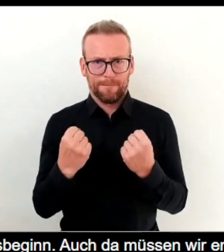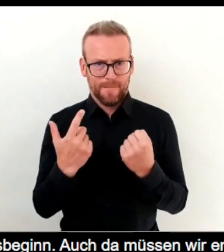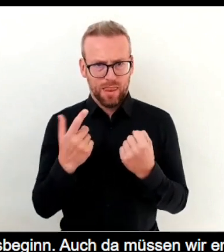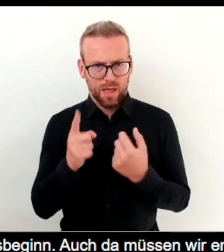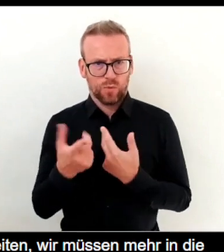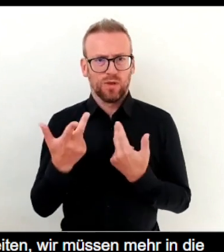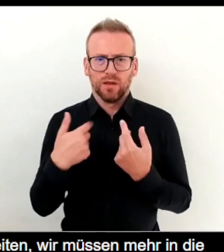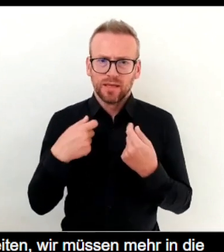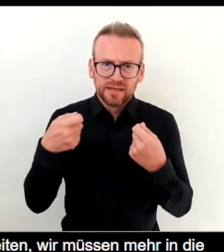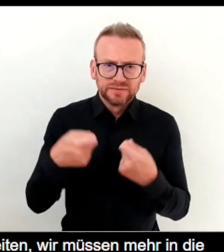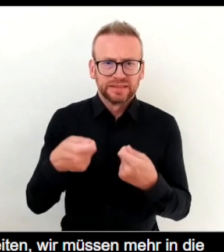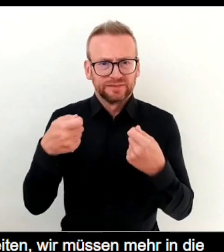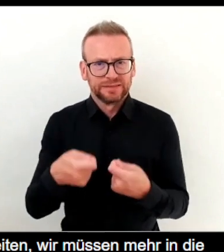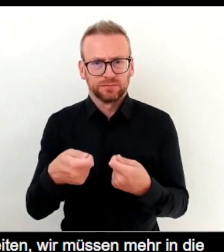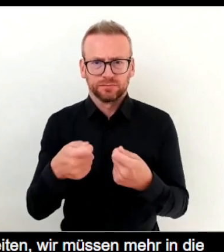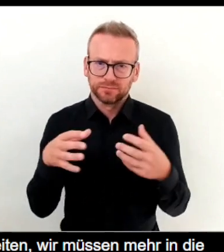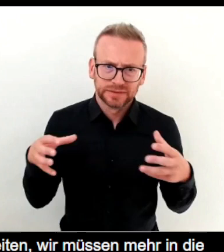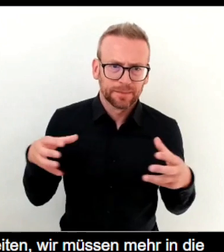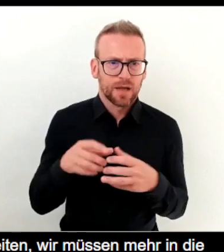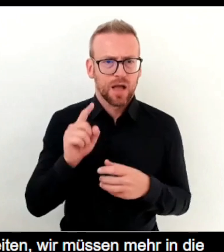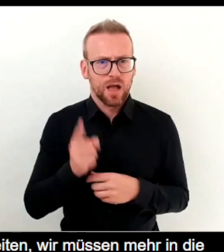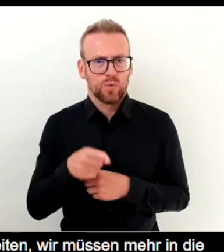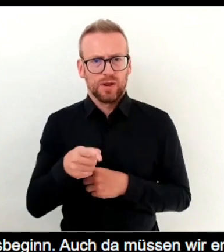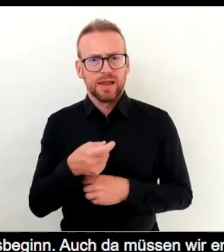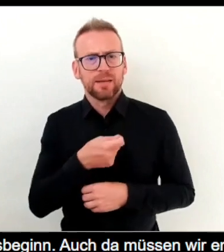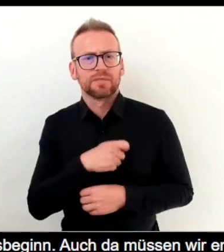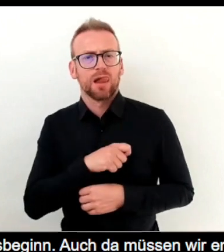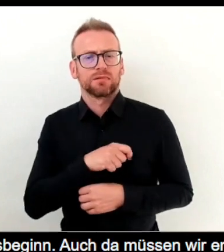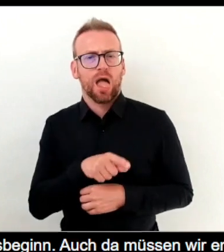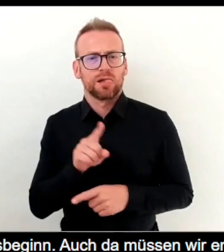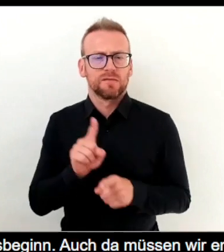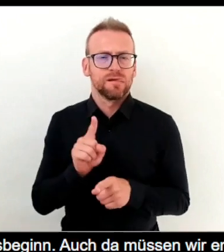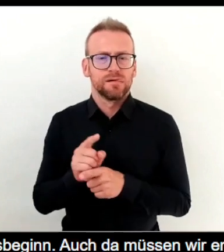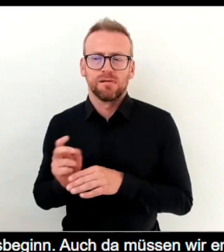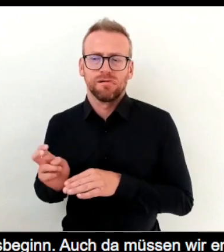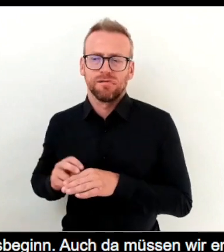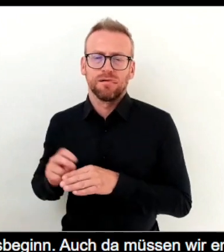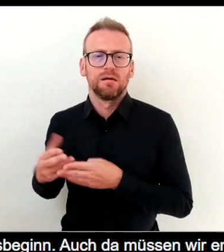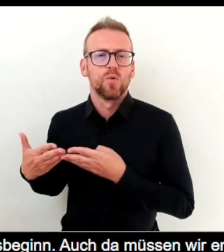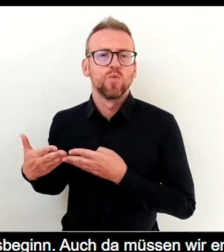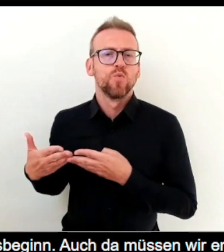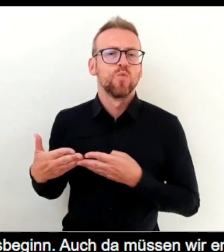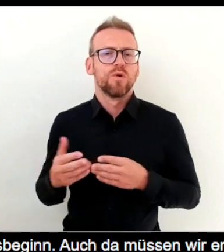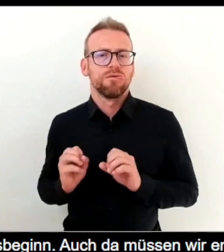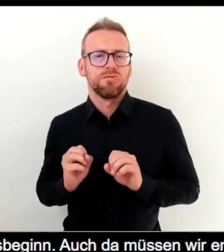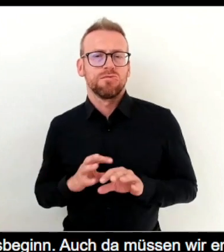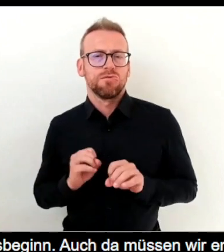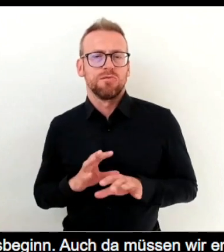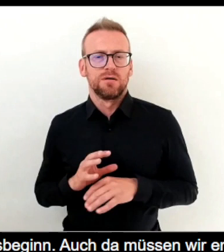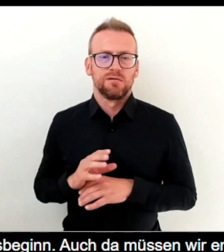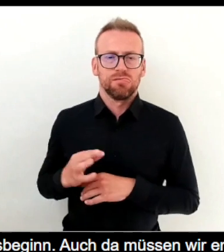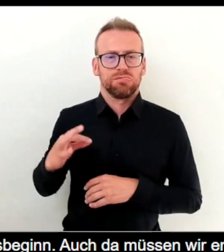zu verteidigen. All das ist zutiefst beeindruckend. Die Ukraine verteidigt damit nämlich nicht nur ihre eigene